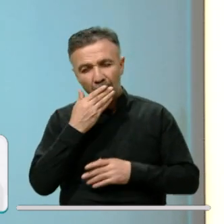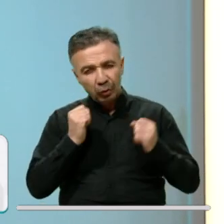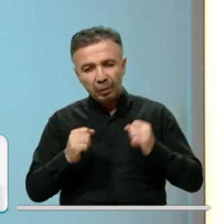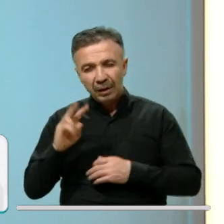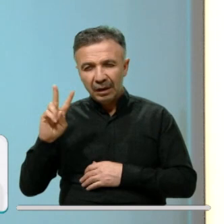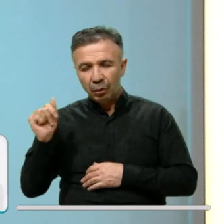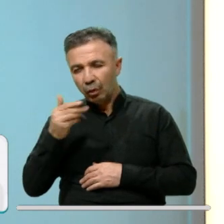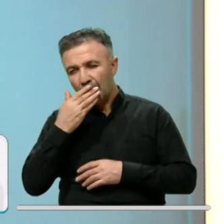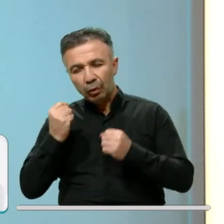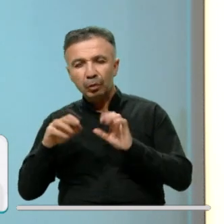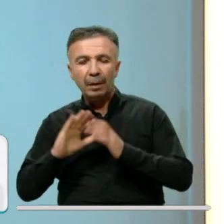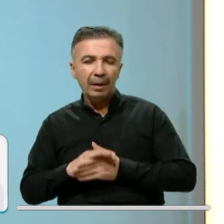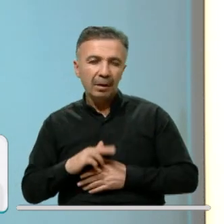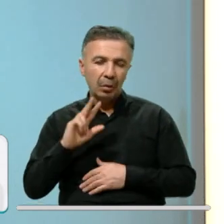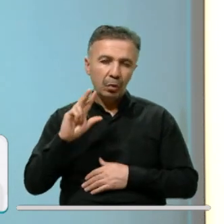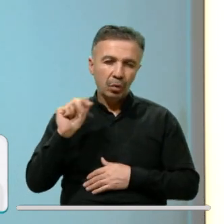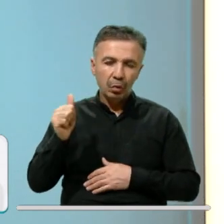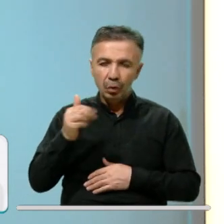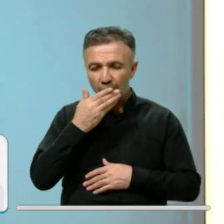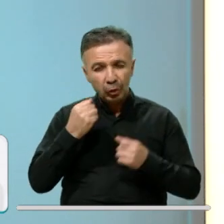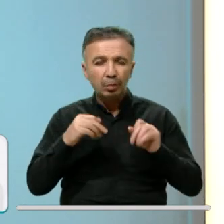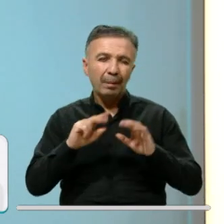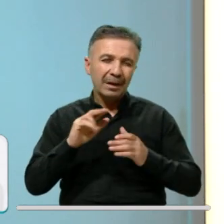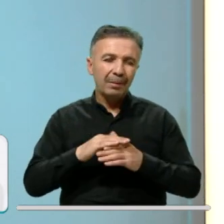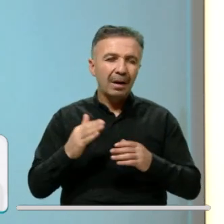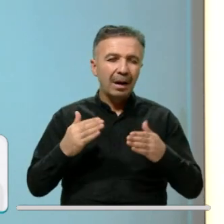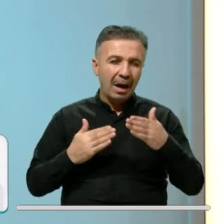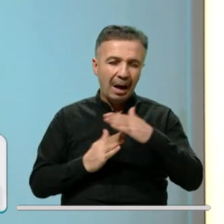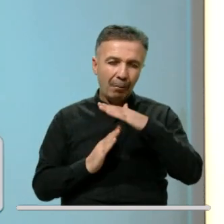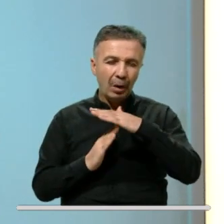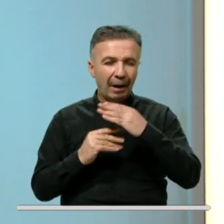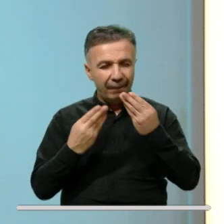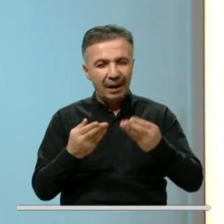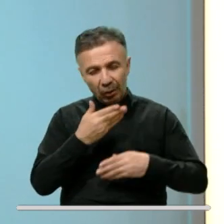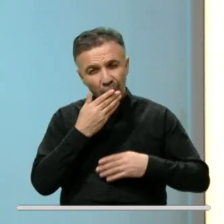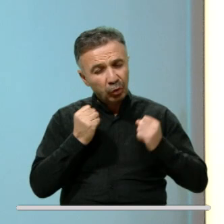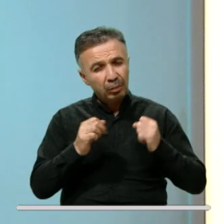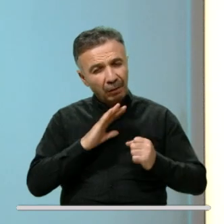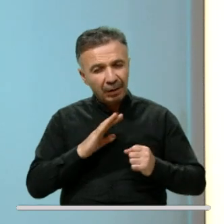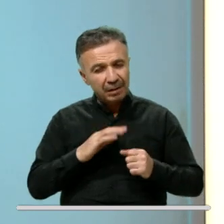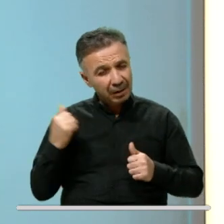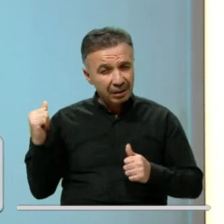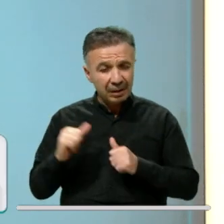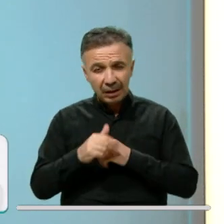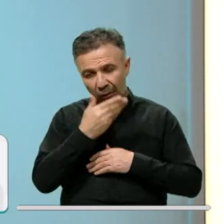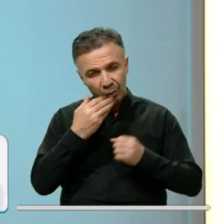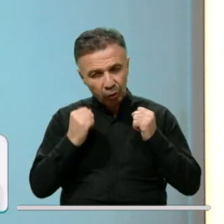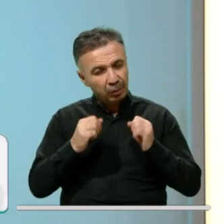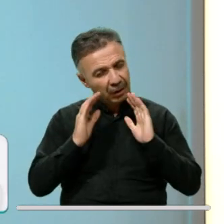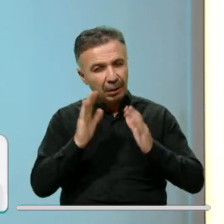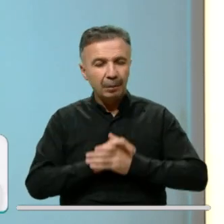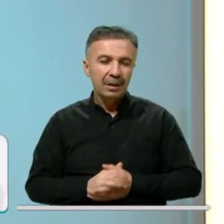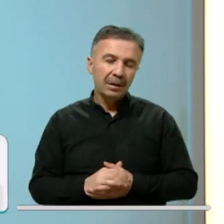gün tutmamak, üç gün tutmamak gibi böyle ara verme yöntemiyle tutabiliyorsa yine orucunu tutmalı. Ama